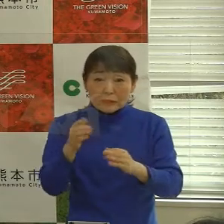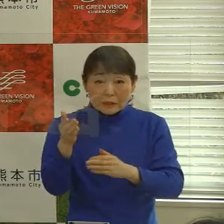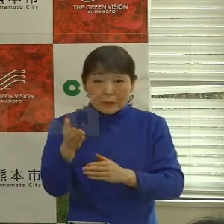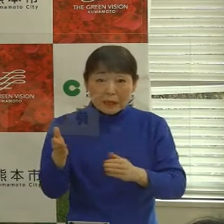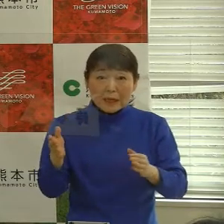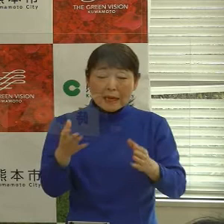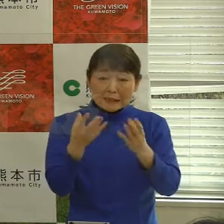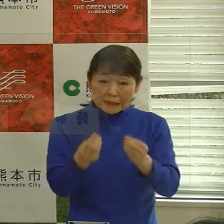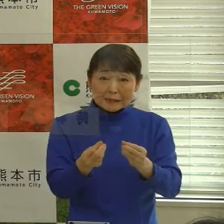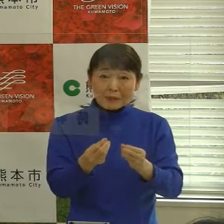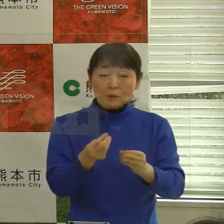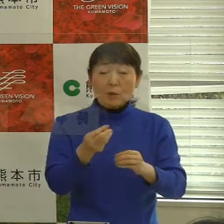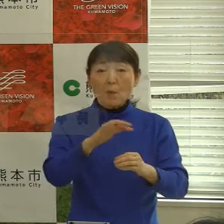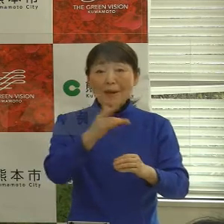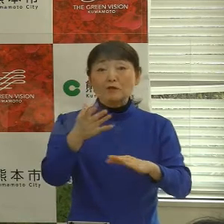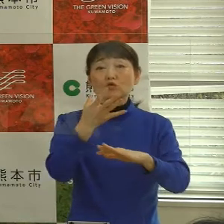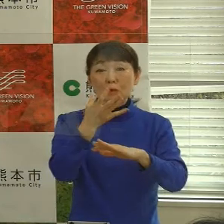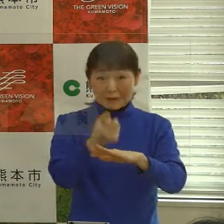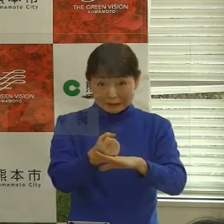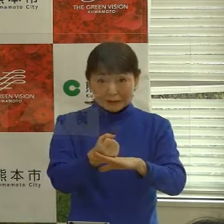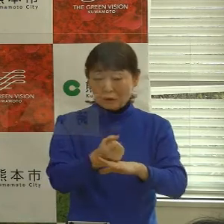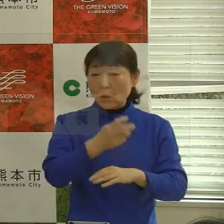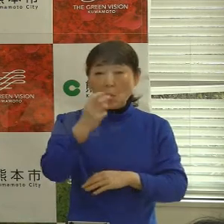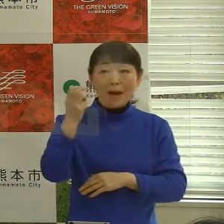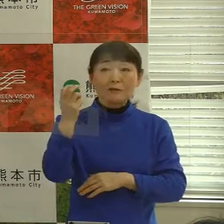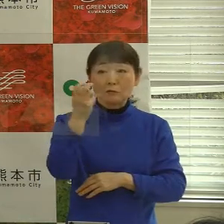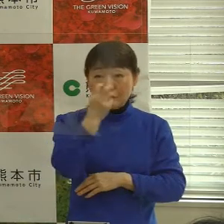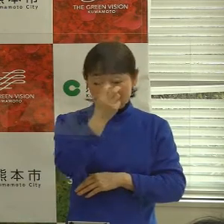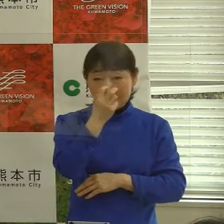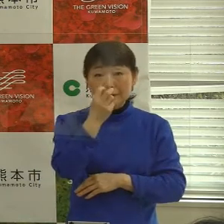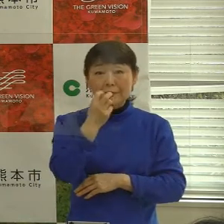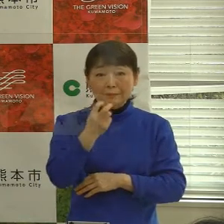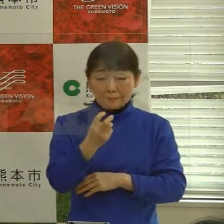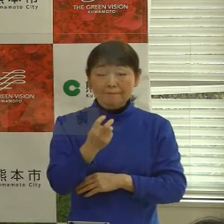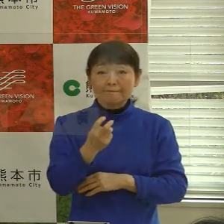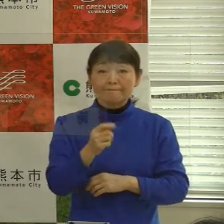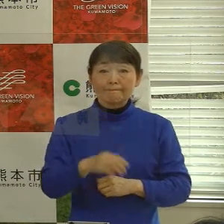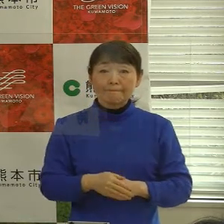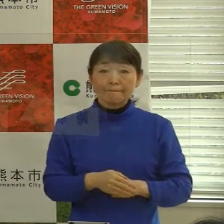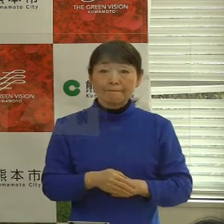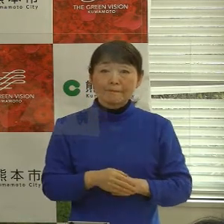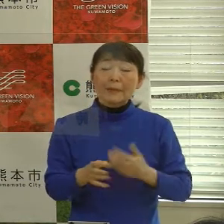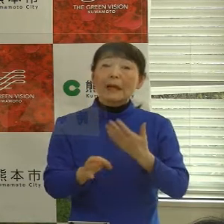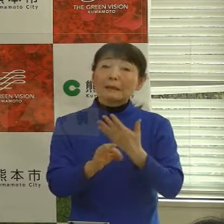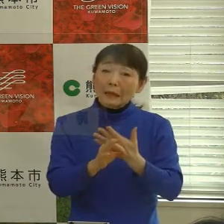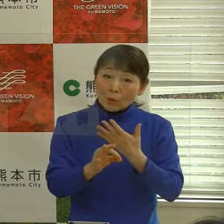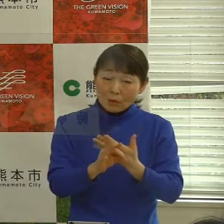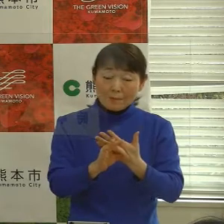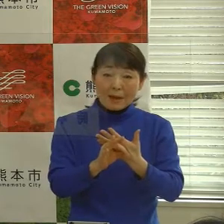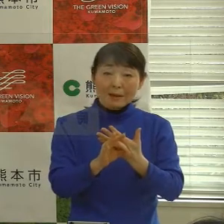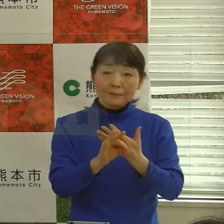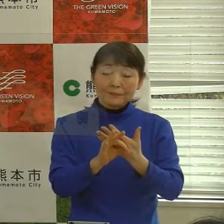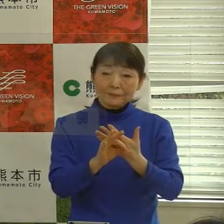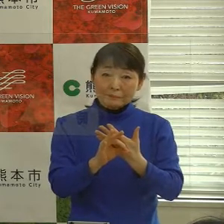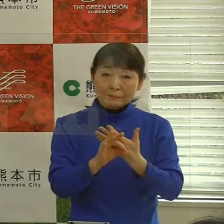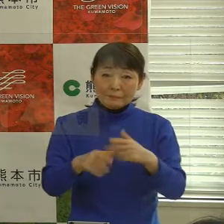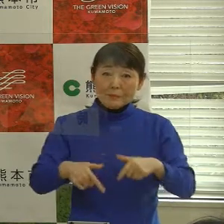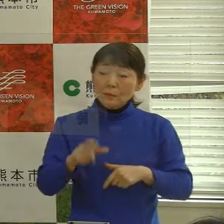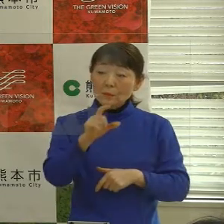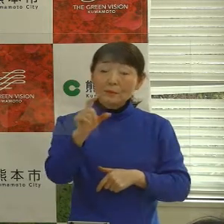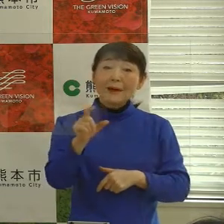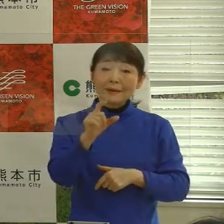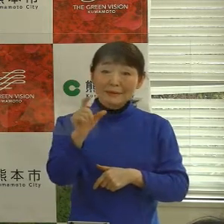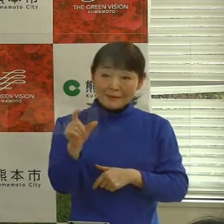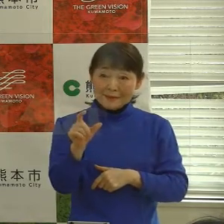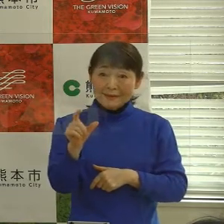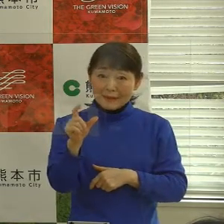か、それから、の確認ですね、それから例えば今日熊西さんにも